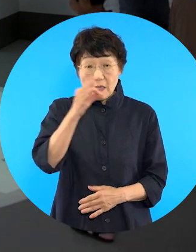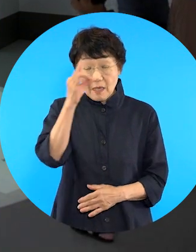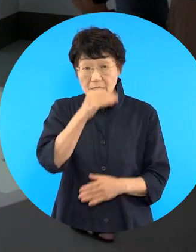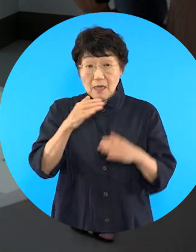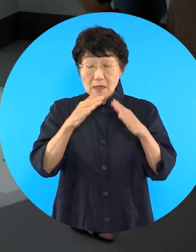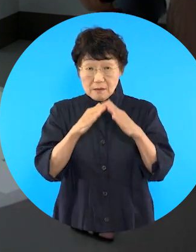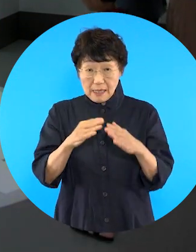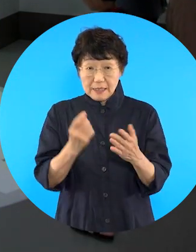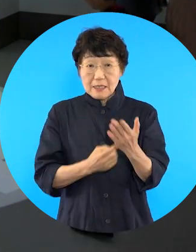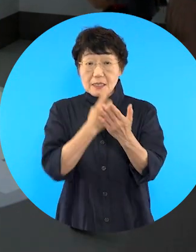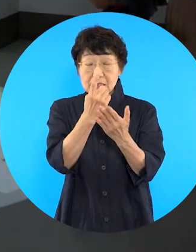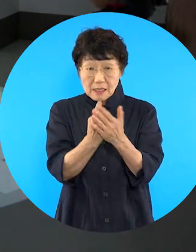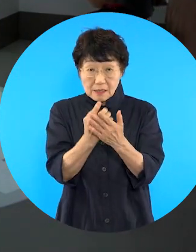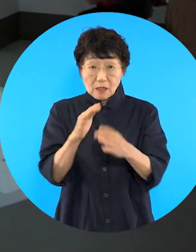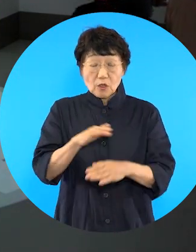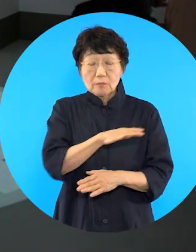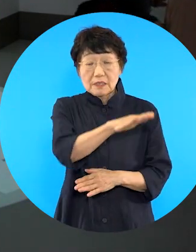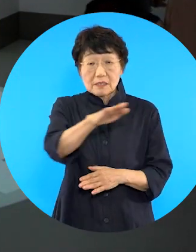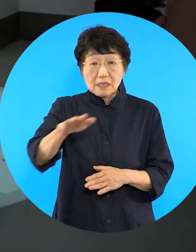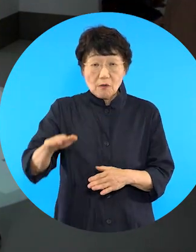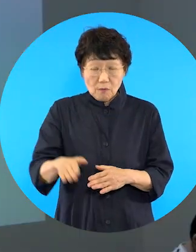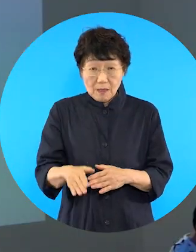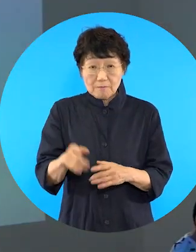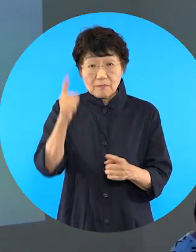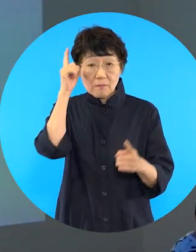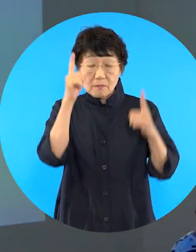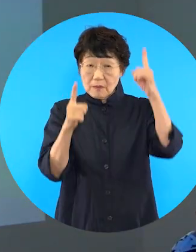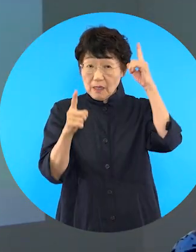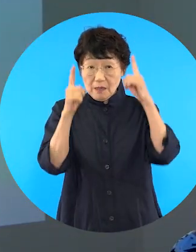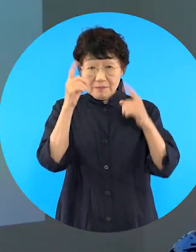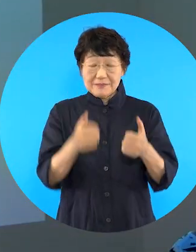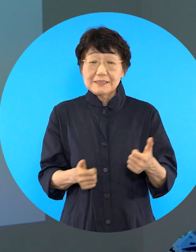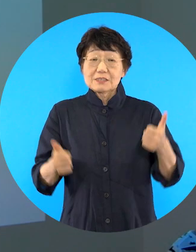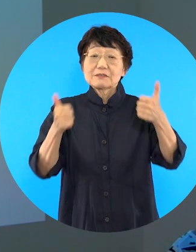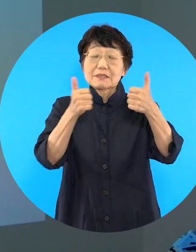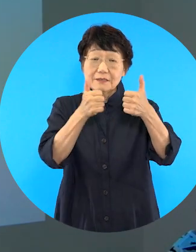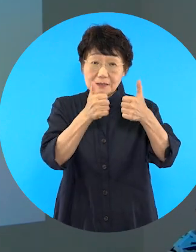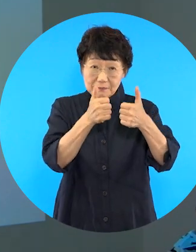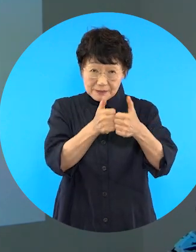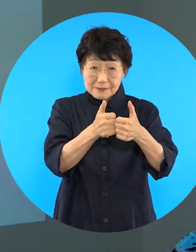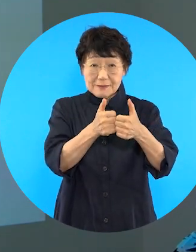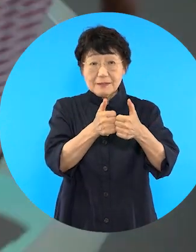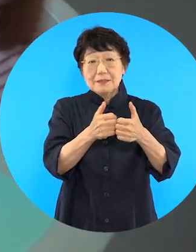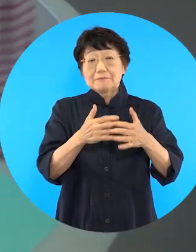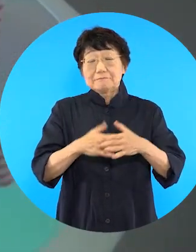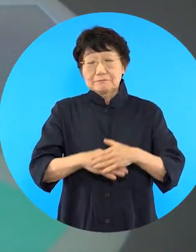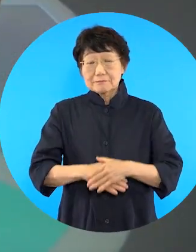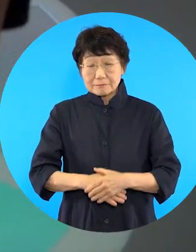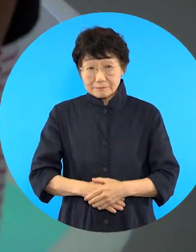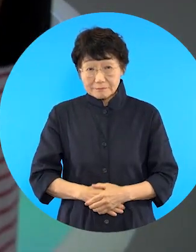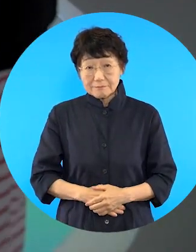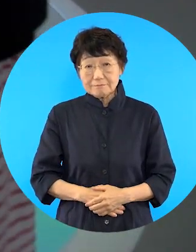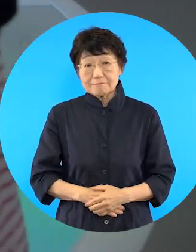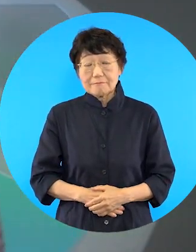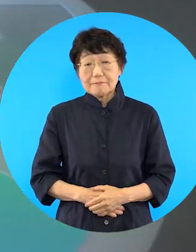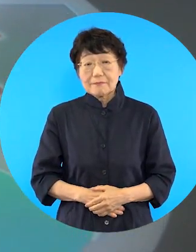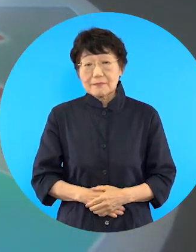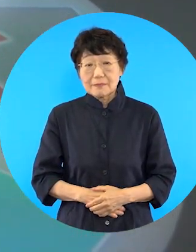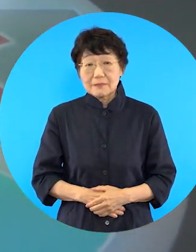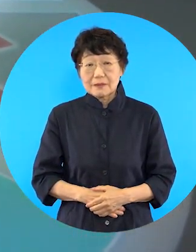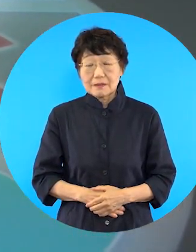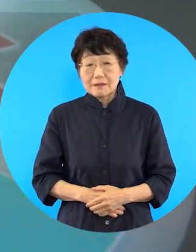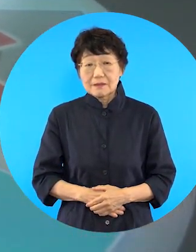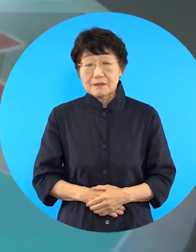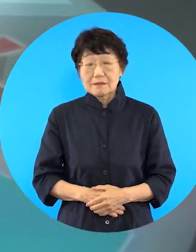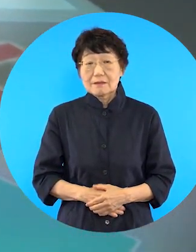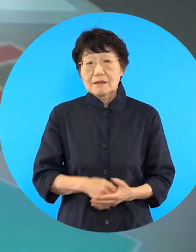休み親子見学会の皆さんはというと、燃やすごみ、燃やさないごみ、資源ごみを選ぶゲームに挑